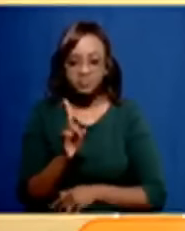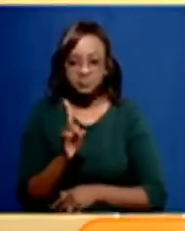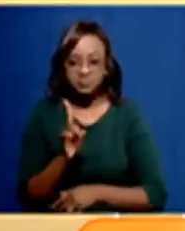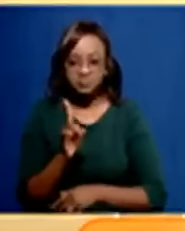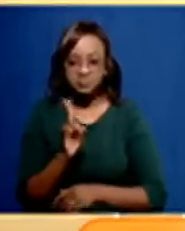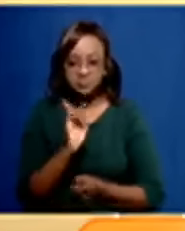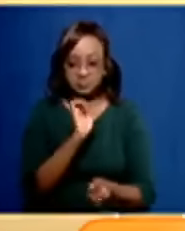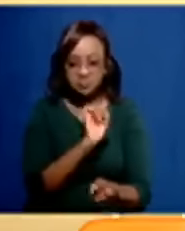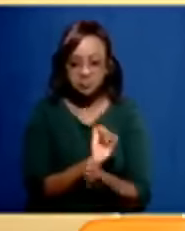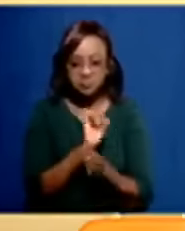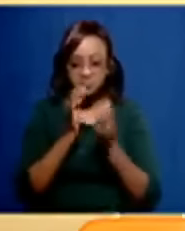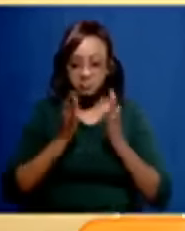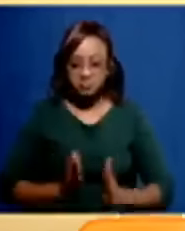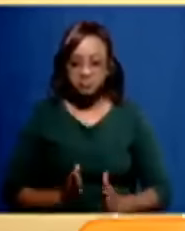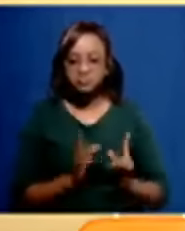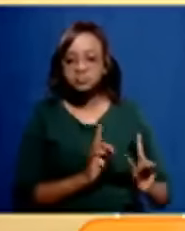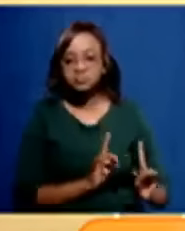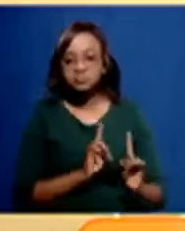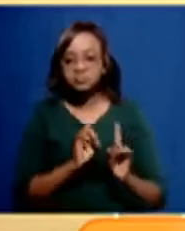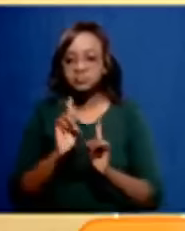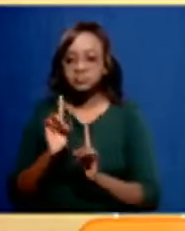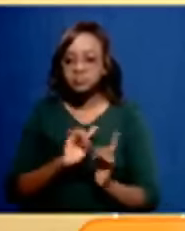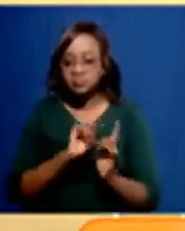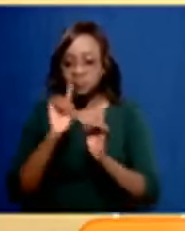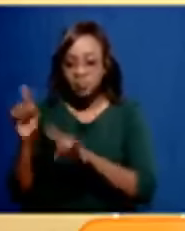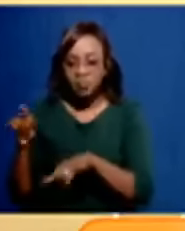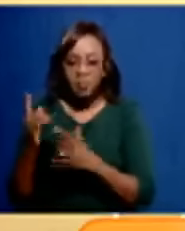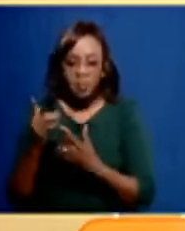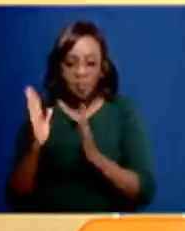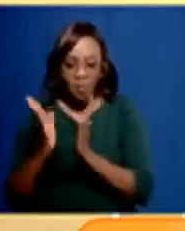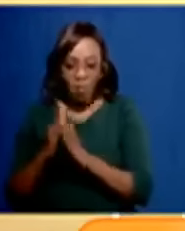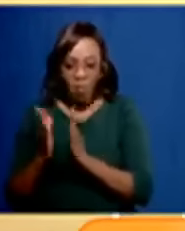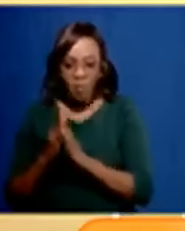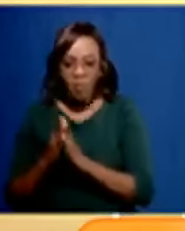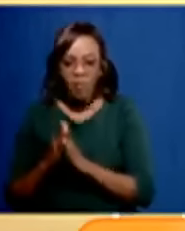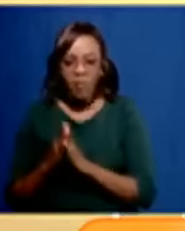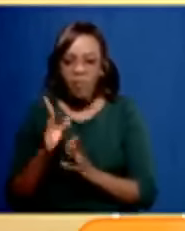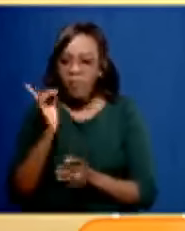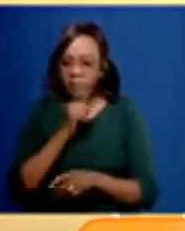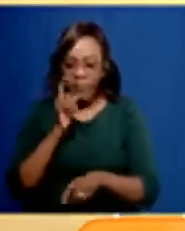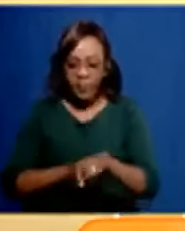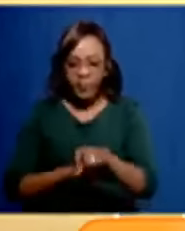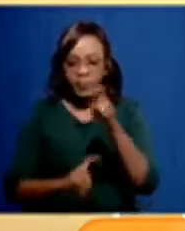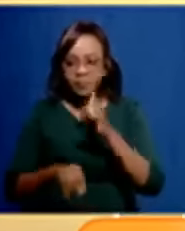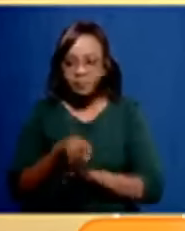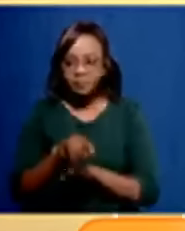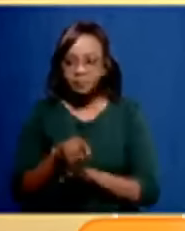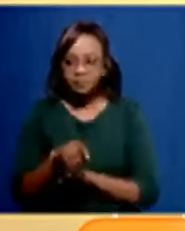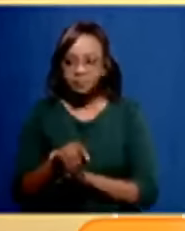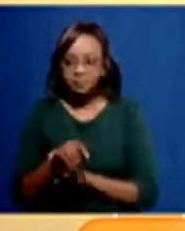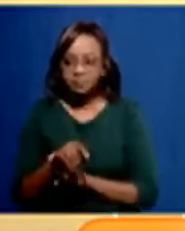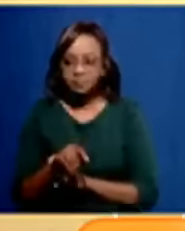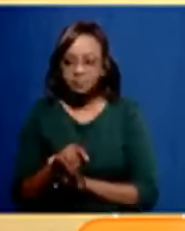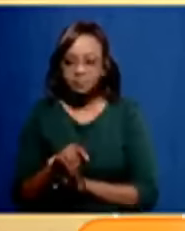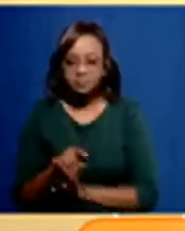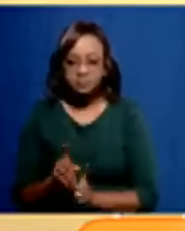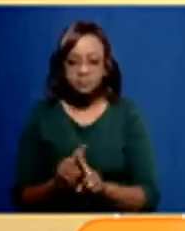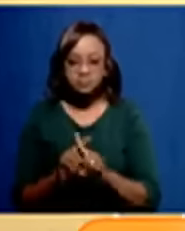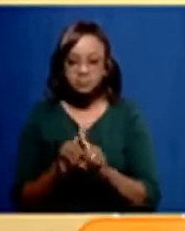the remandees from the south. They had already handicapped him, and